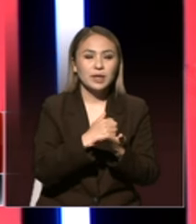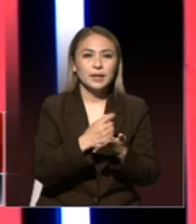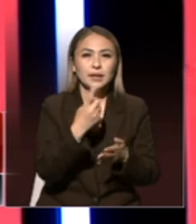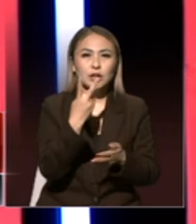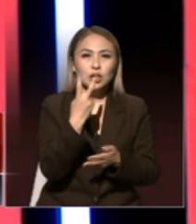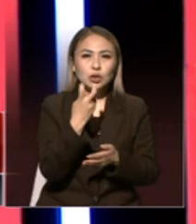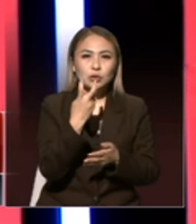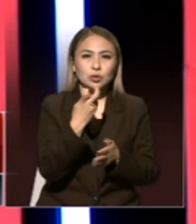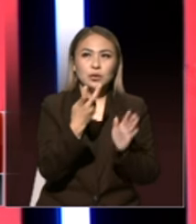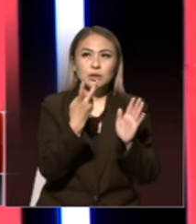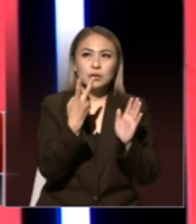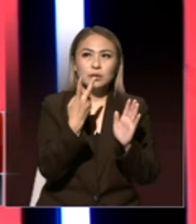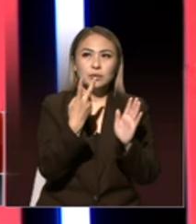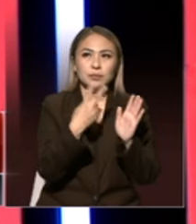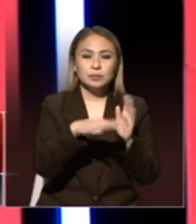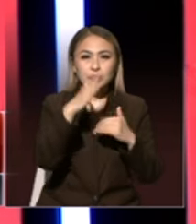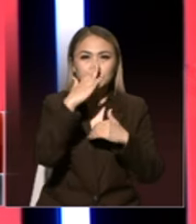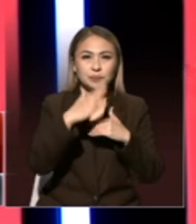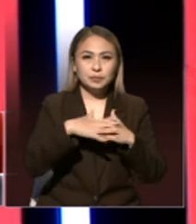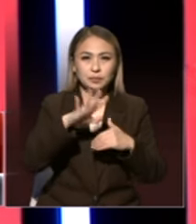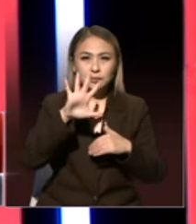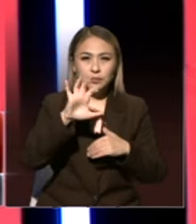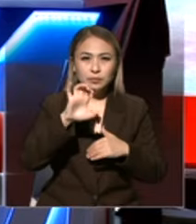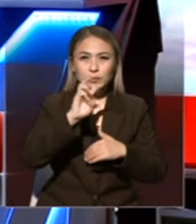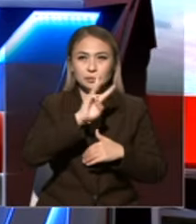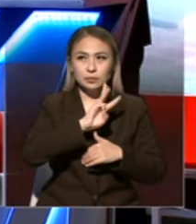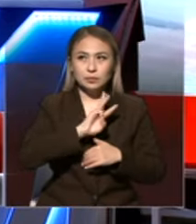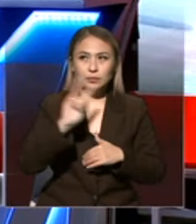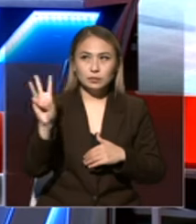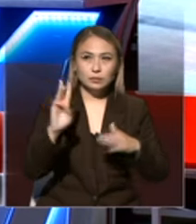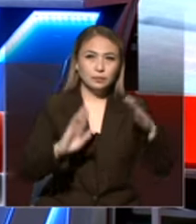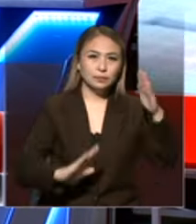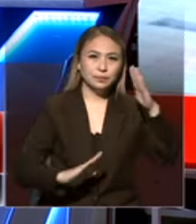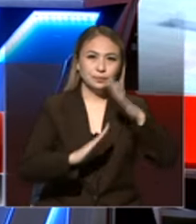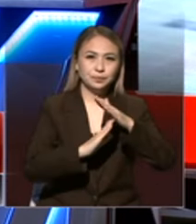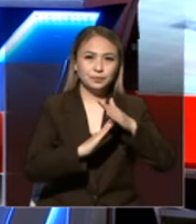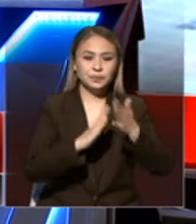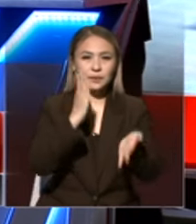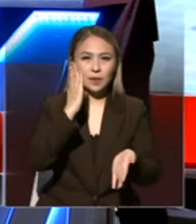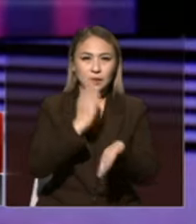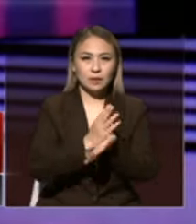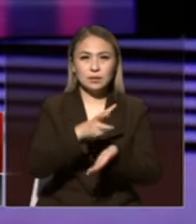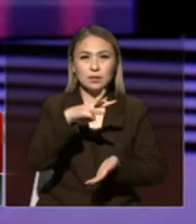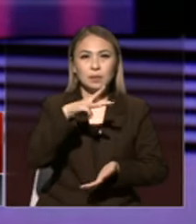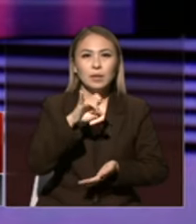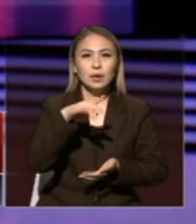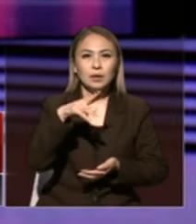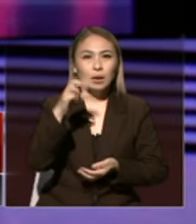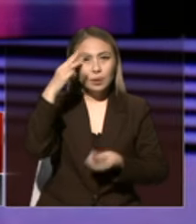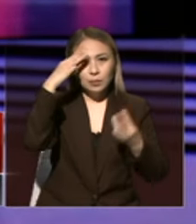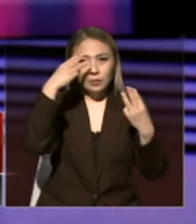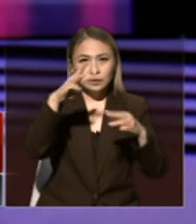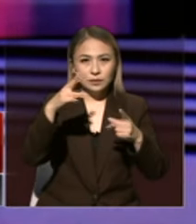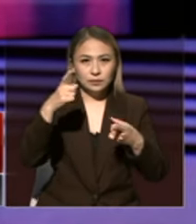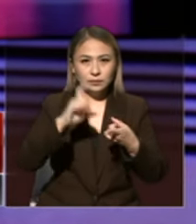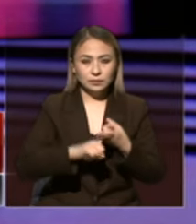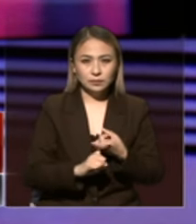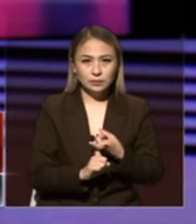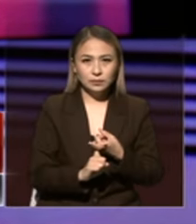271 миллион теңгеге, тіпті 500 миллион деп жаңа өзіңіз айтып қалдыңыз, 500 миллионға дейін баратын маркалар бар. Бұл жерде бірақ енді сұрақ